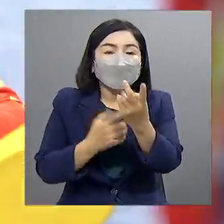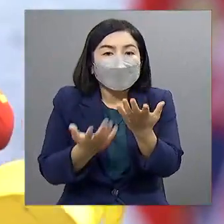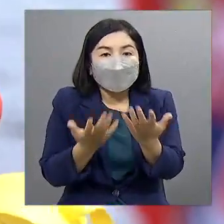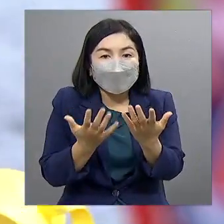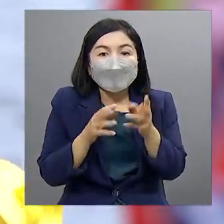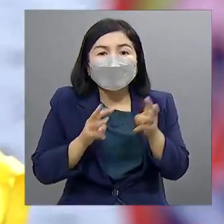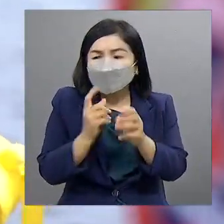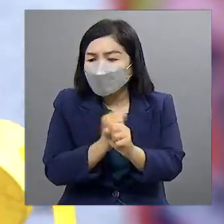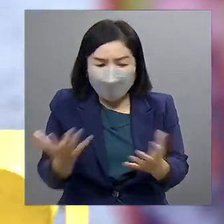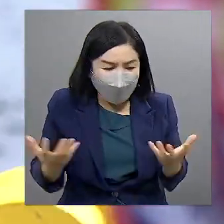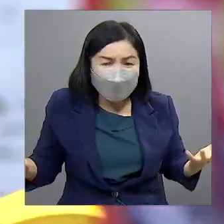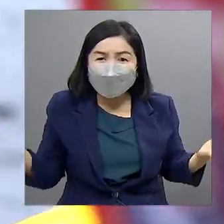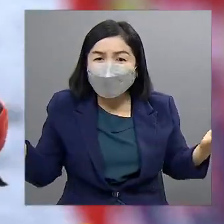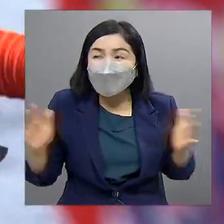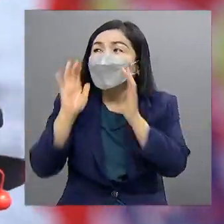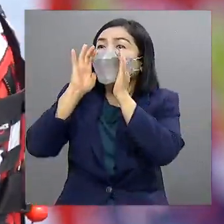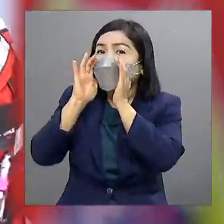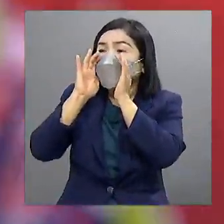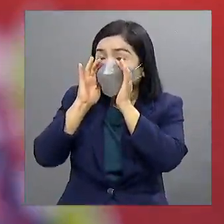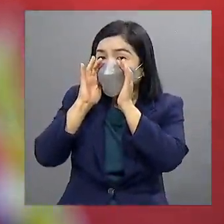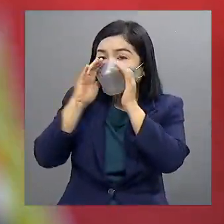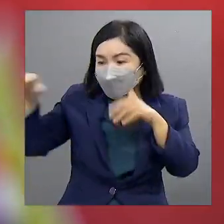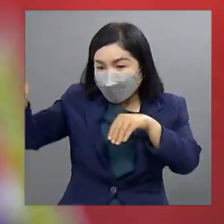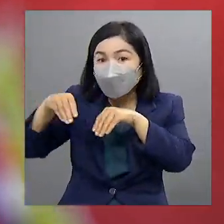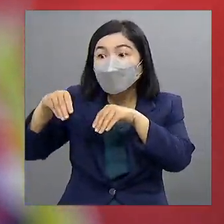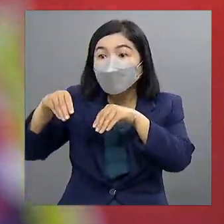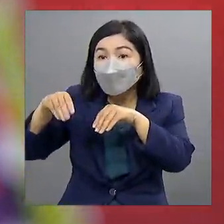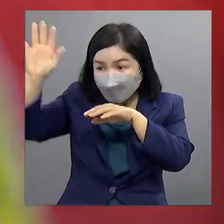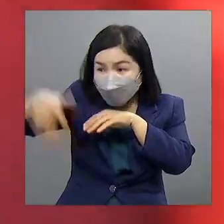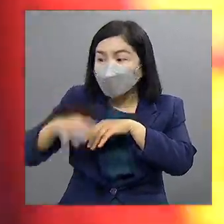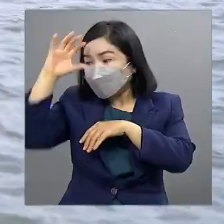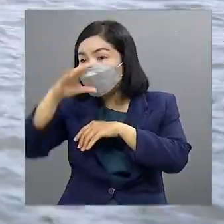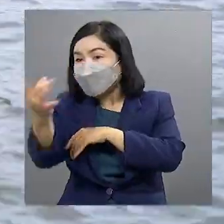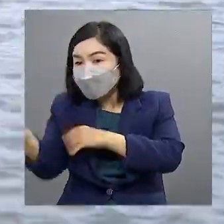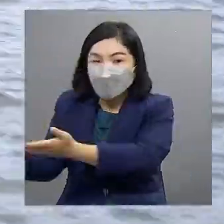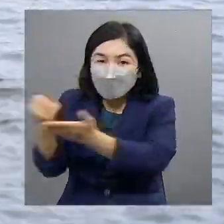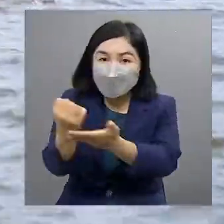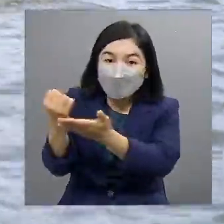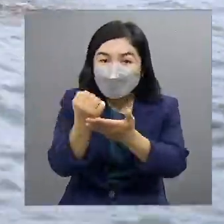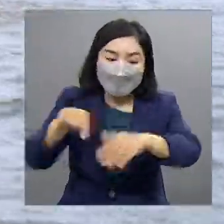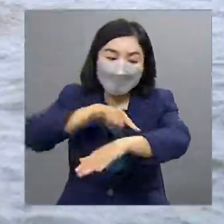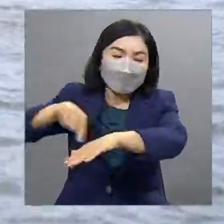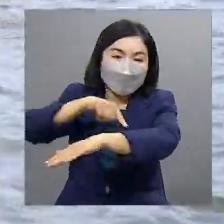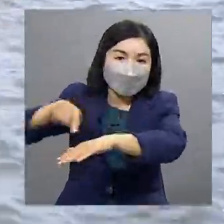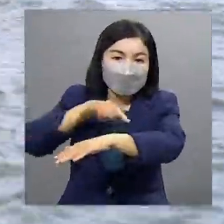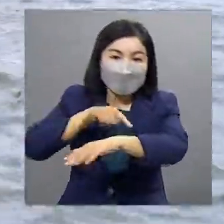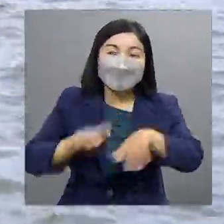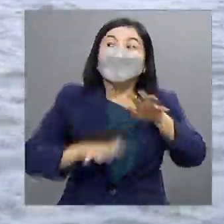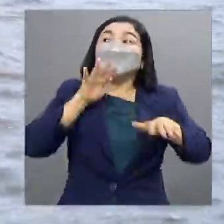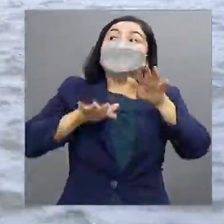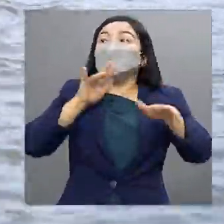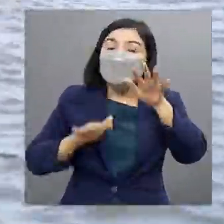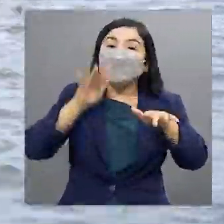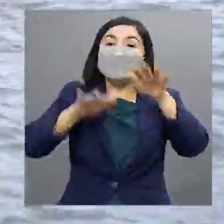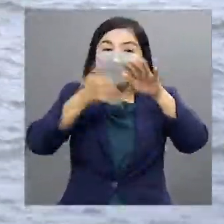จะมีคนอยู่ข้างๆคอยไปหามาที่ไปหาตรงนี้มามันยังมีเวลาที่เขาระหว่างที่เขาผุบผุบโผล่